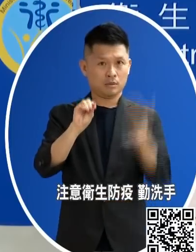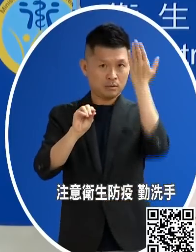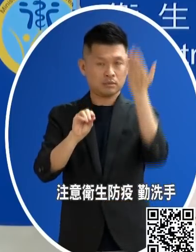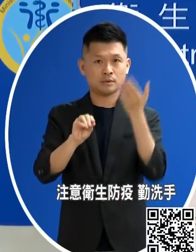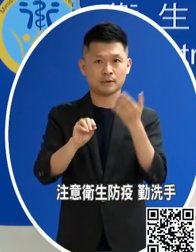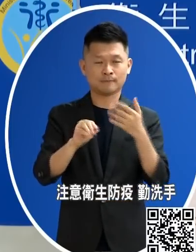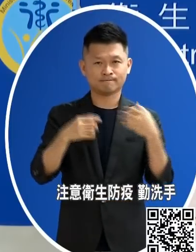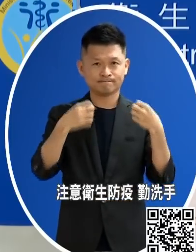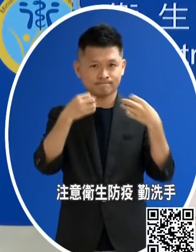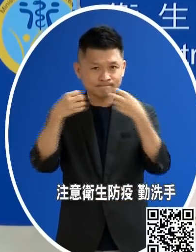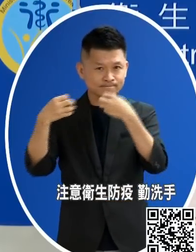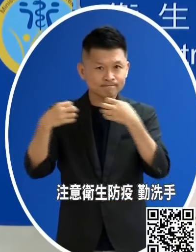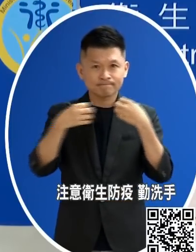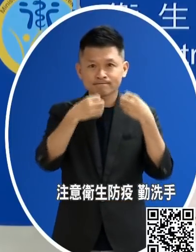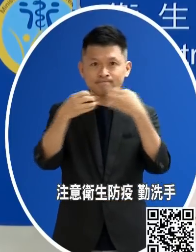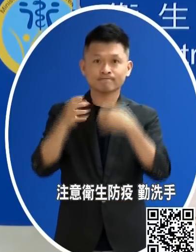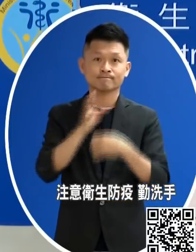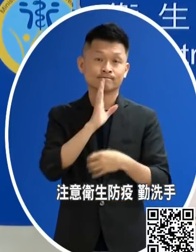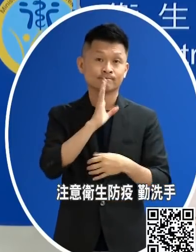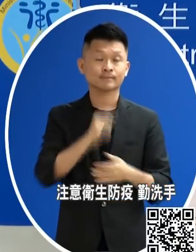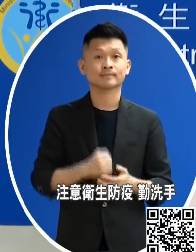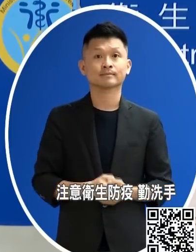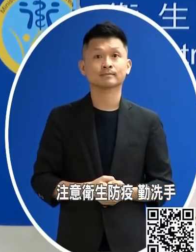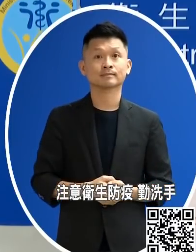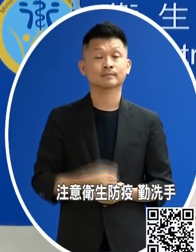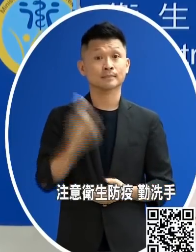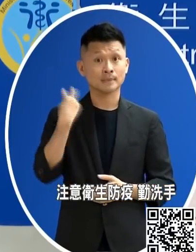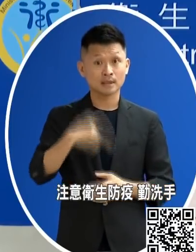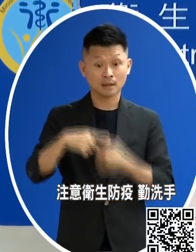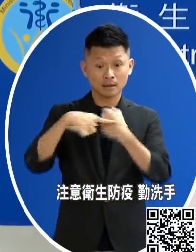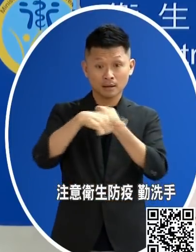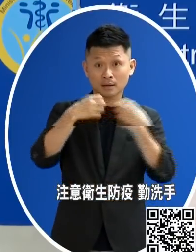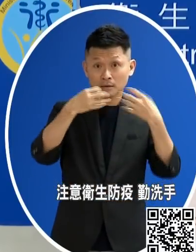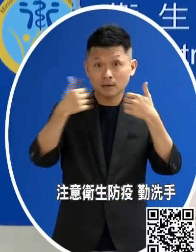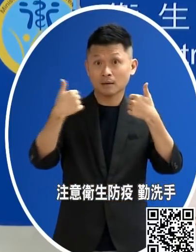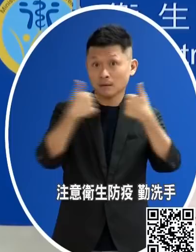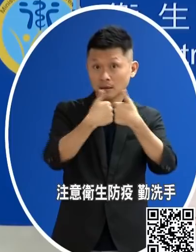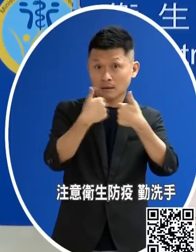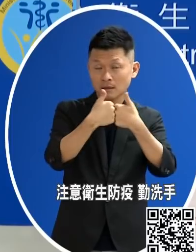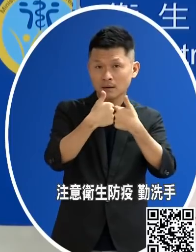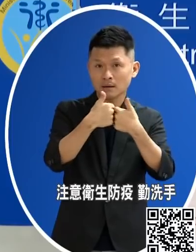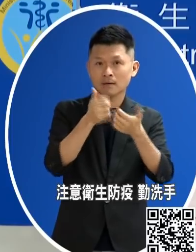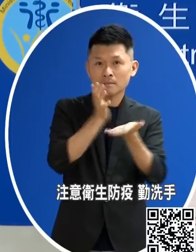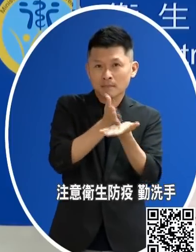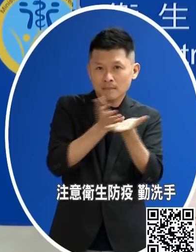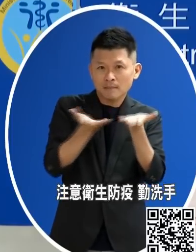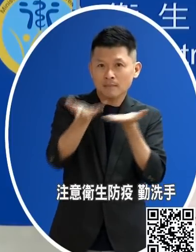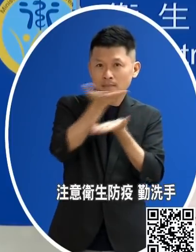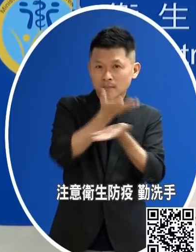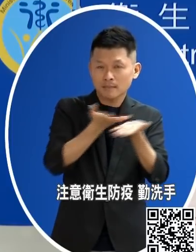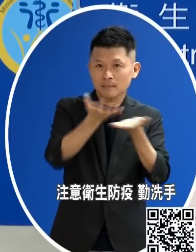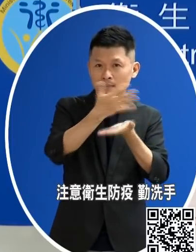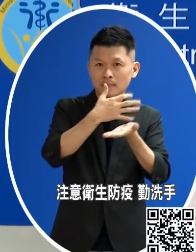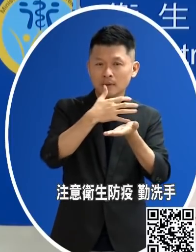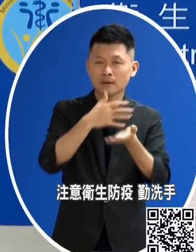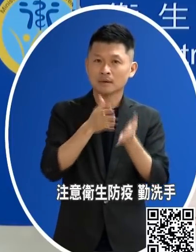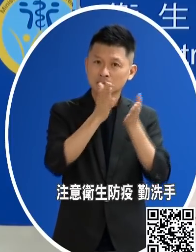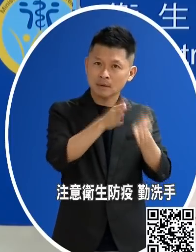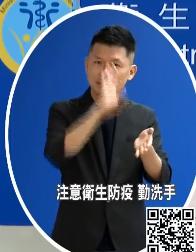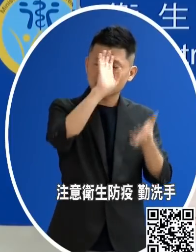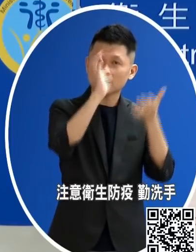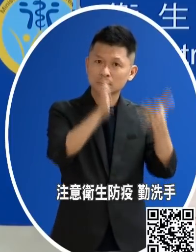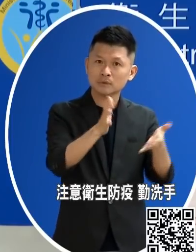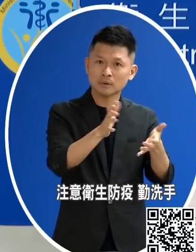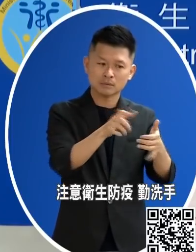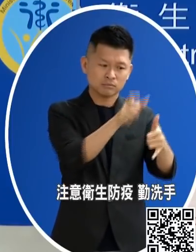参与这个研讨会。那此外，在这研讨会就是，有相关该怎么样对这些